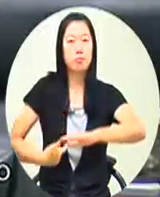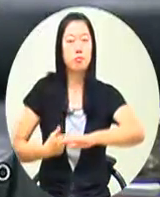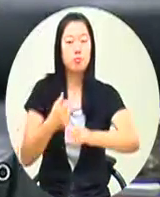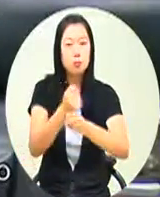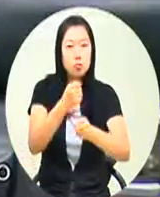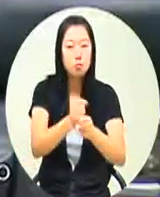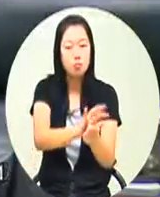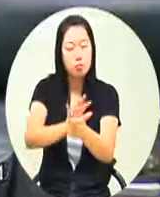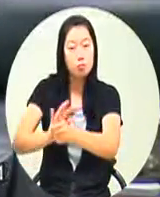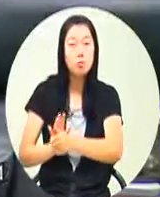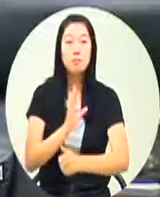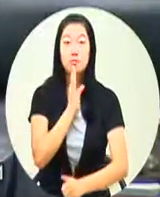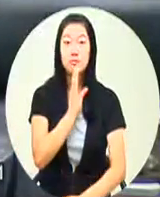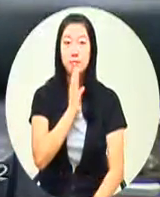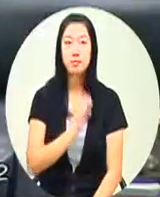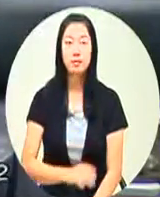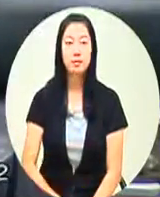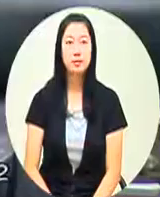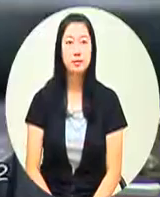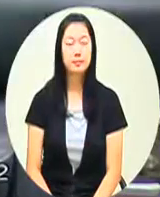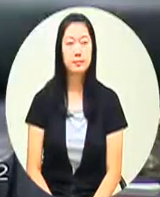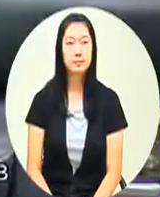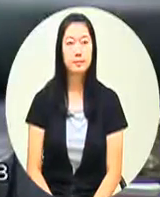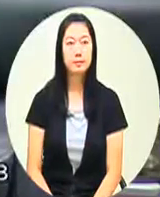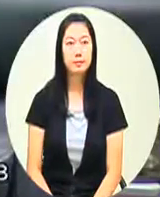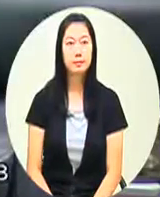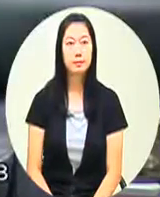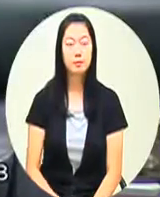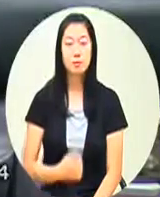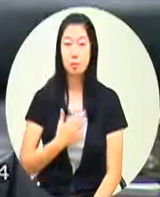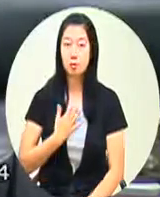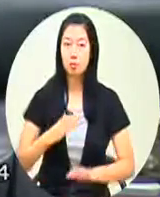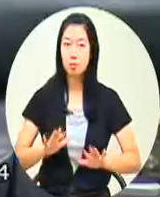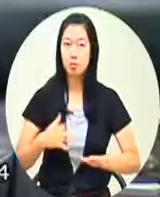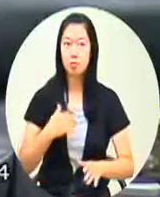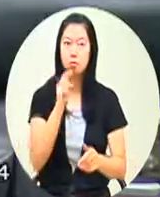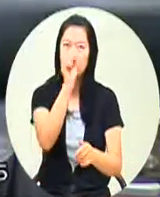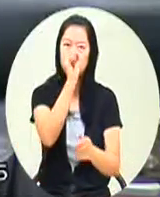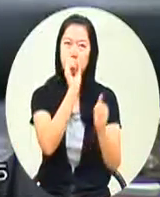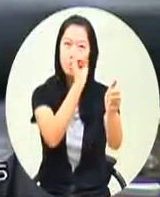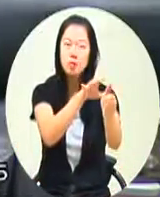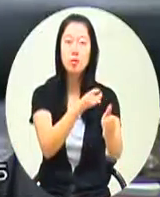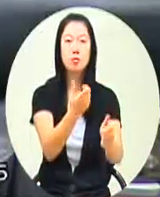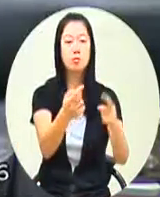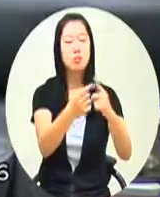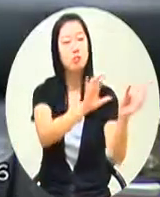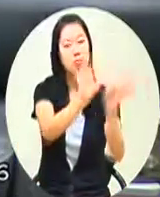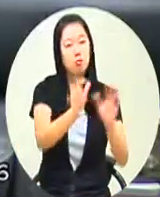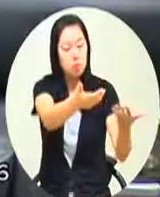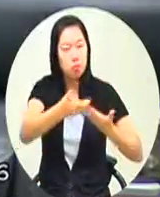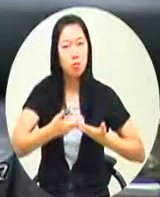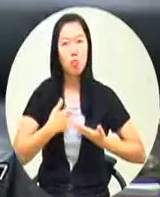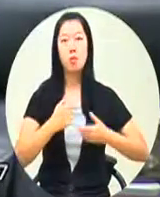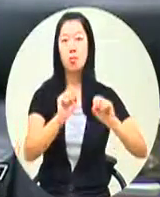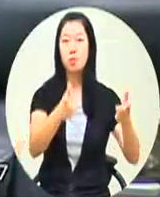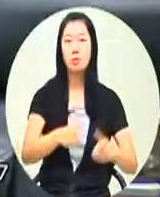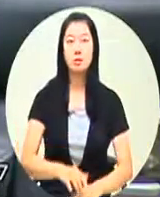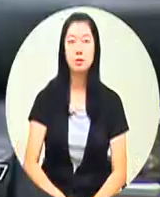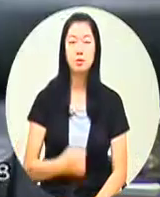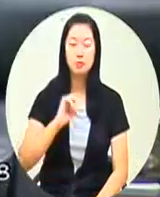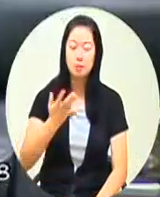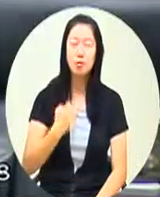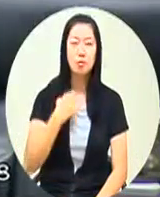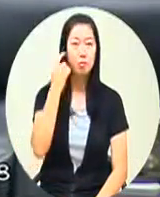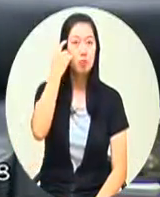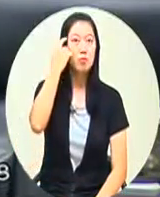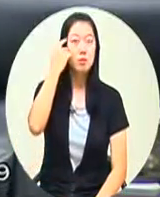事的人。其实我今天不是要跟你讨什么人情，但是我感觉今天议员